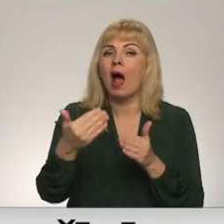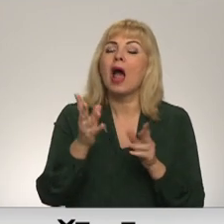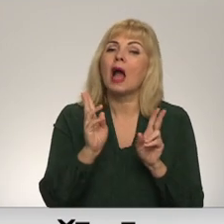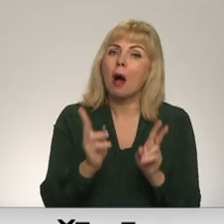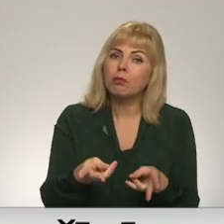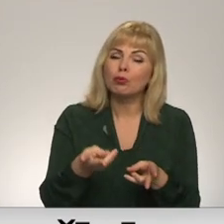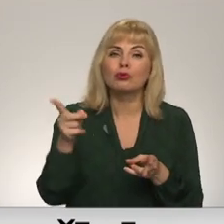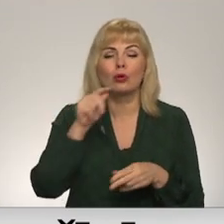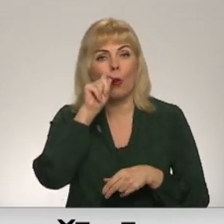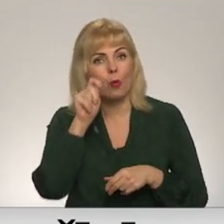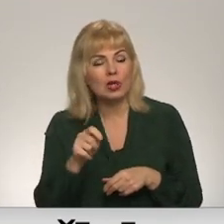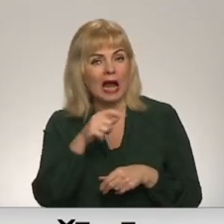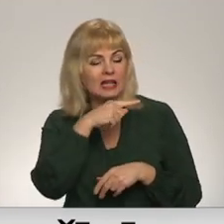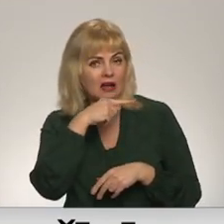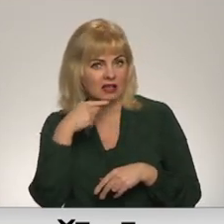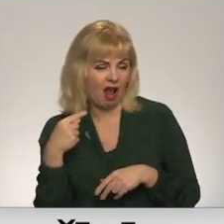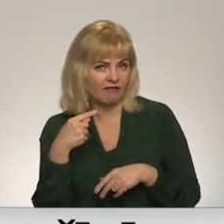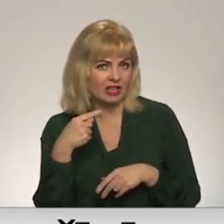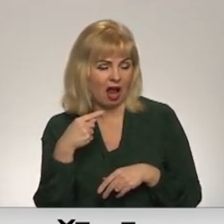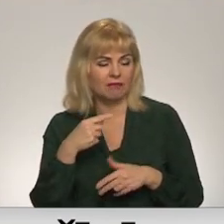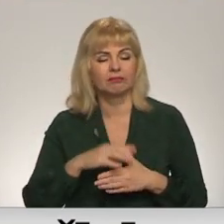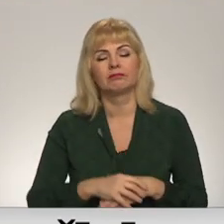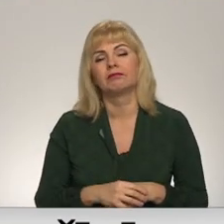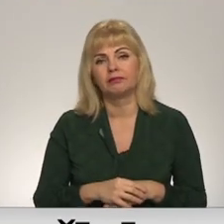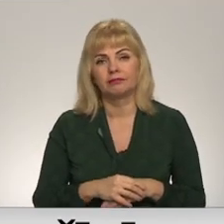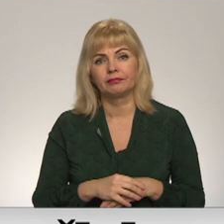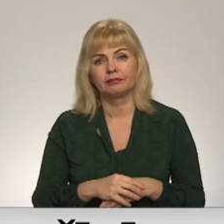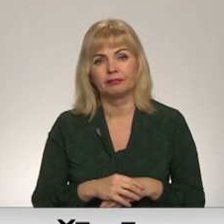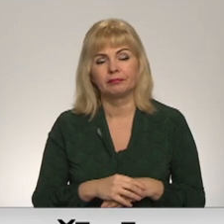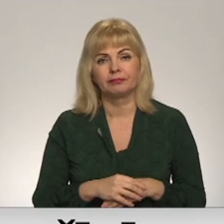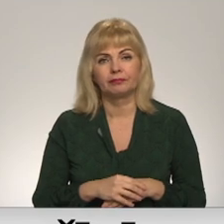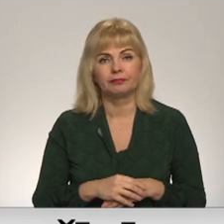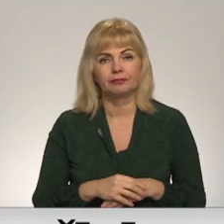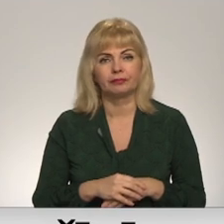Krievijā. Ieva Strazdiņa, Olavs Peršavics, Latvijas televīzija.